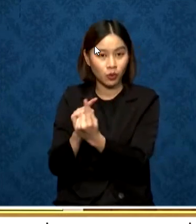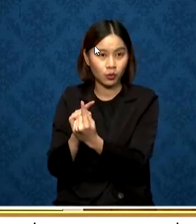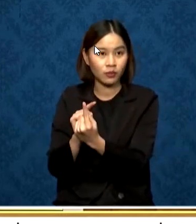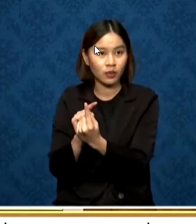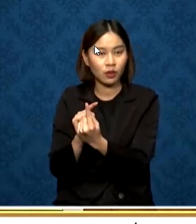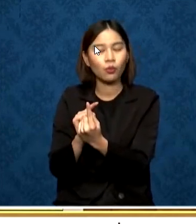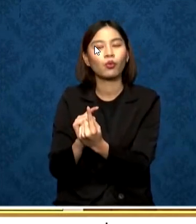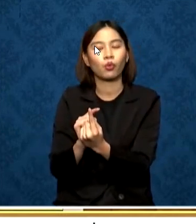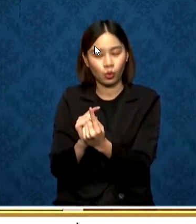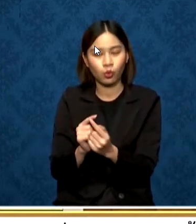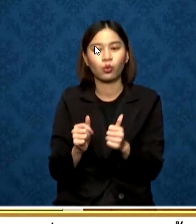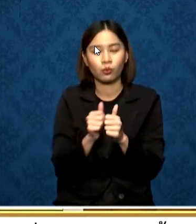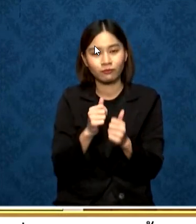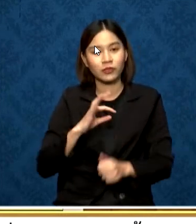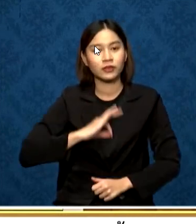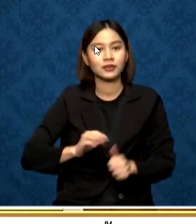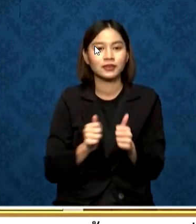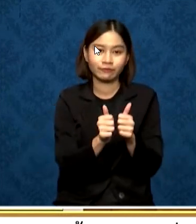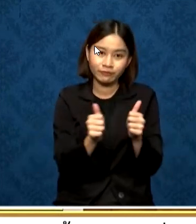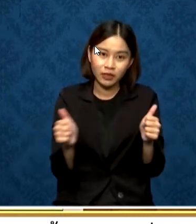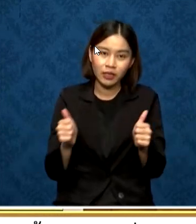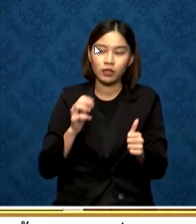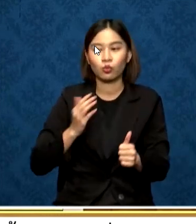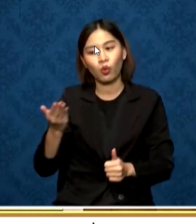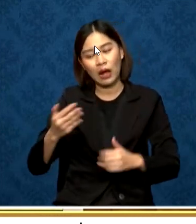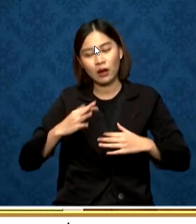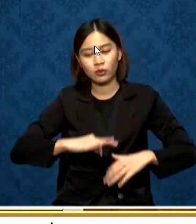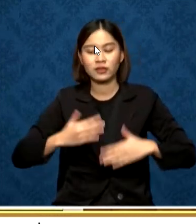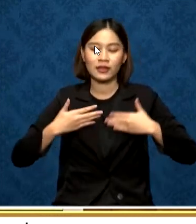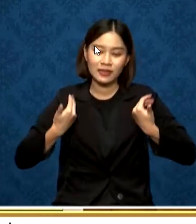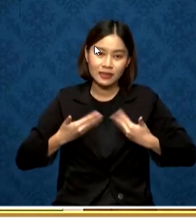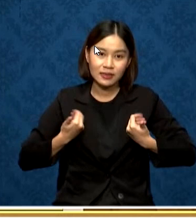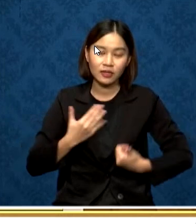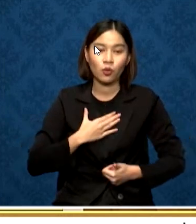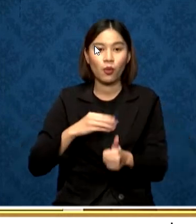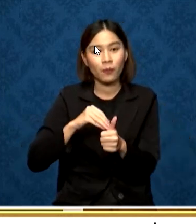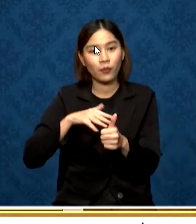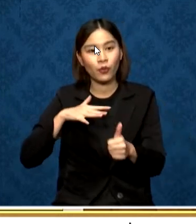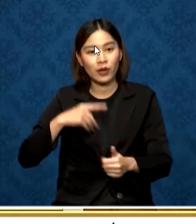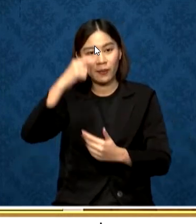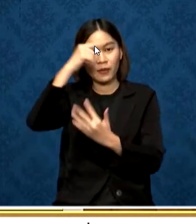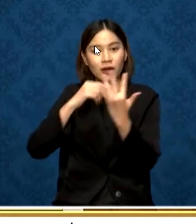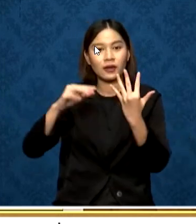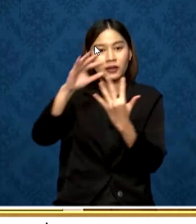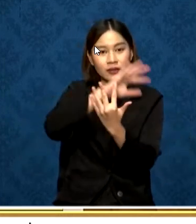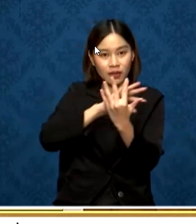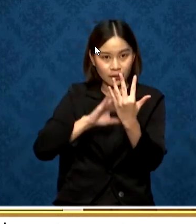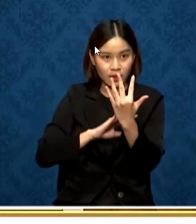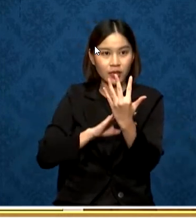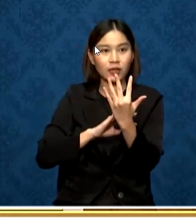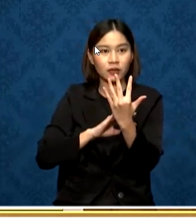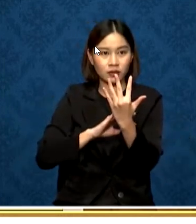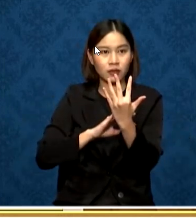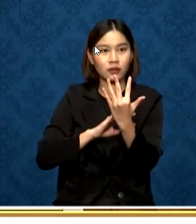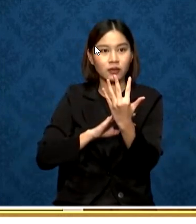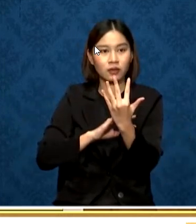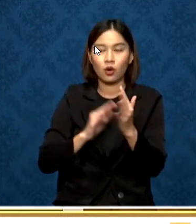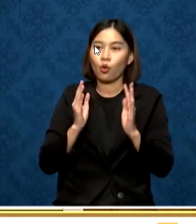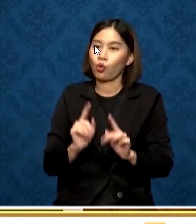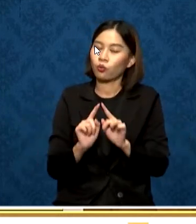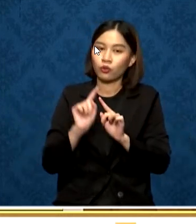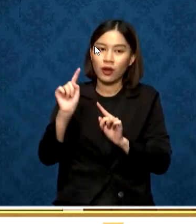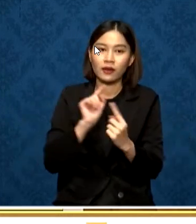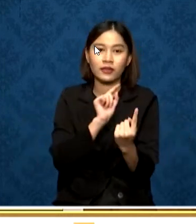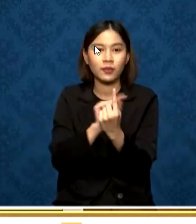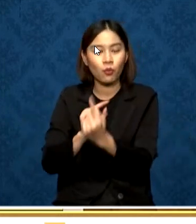บรรยากาศที่ดีแล้วก็เขาก็ดีใจที่เราเป็นผู้นำประเทศไทยที่คนแรกๆที่มาเจอเขา